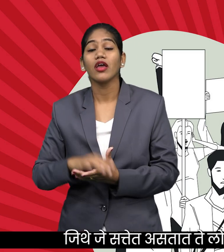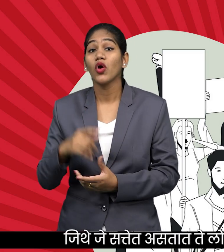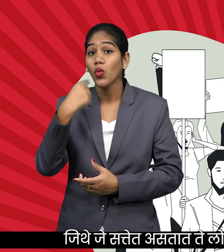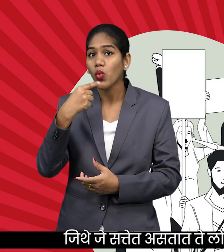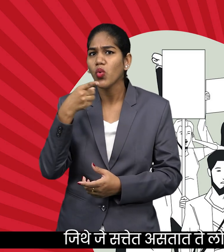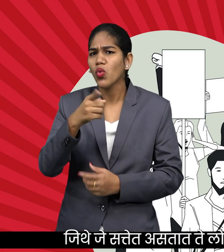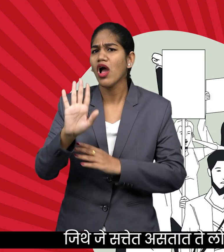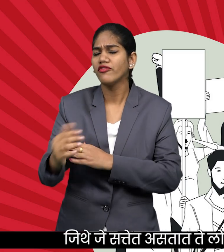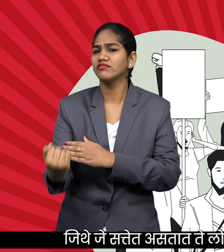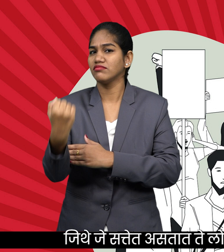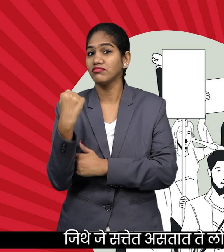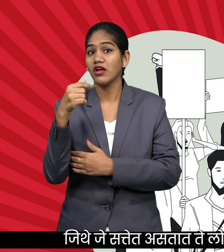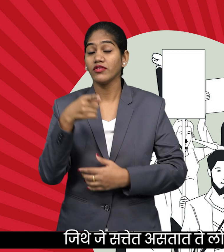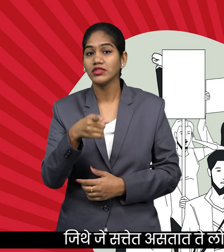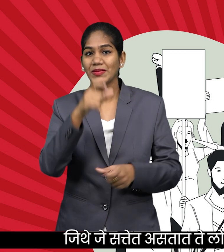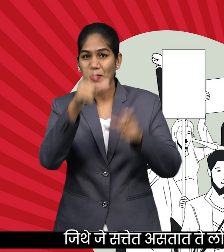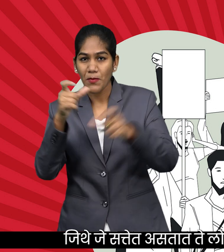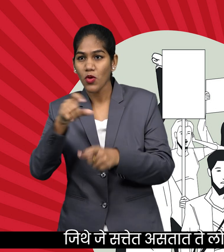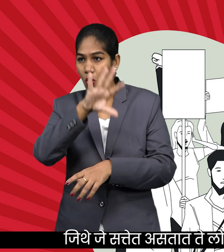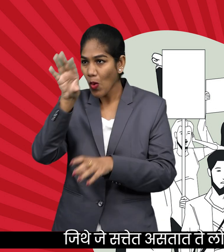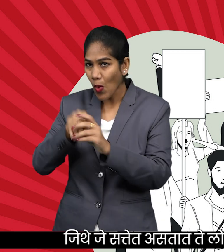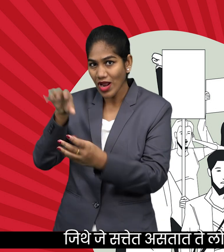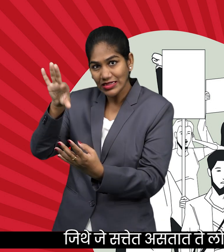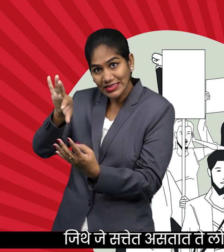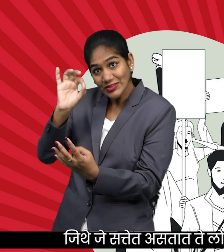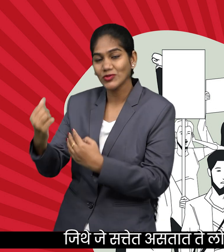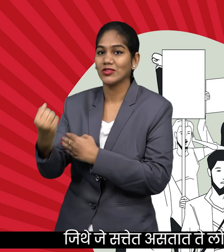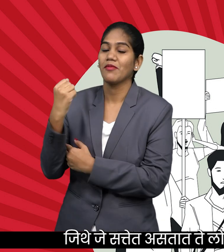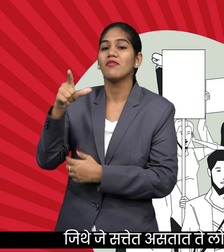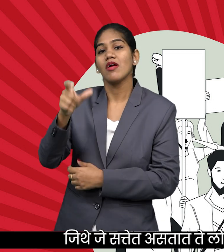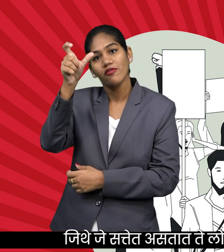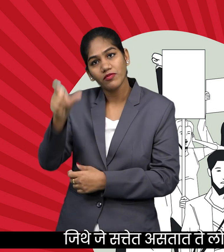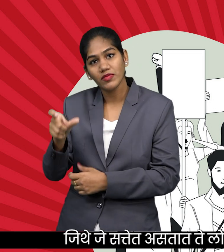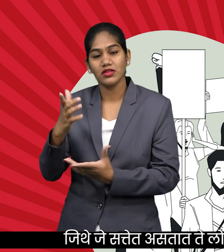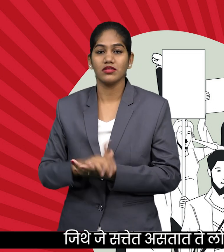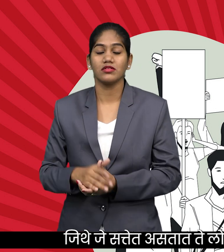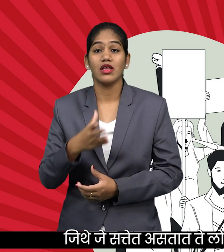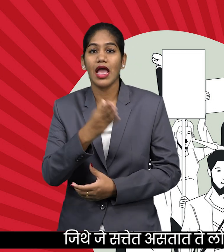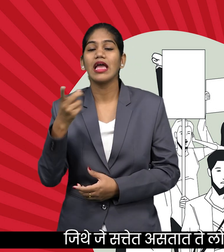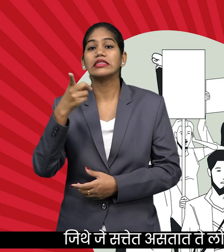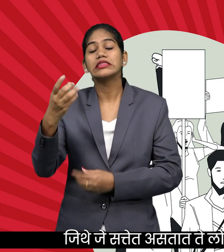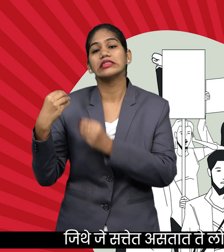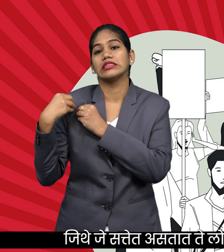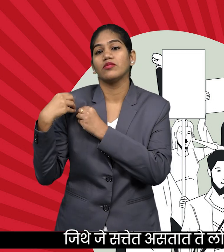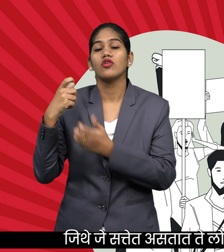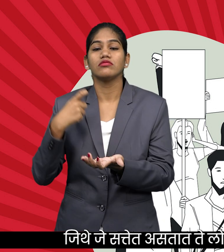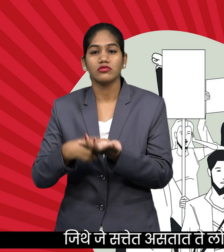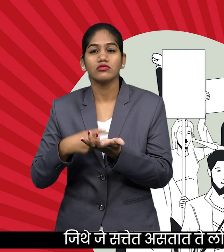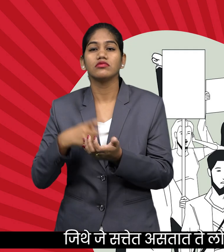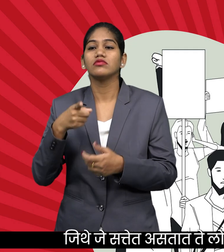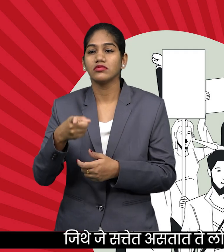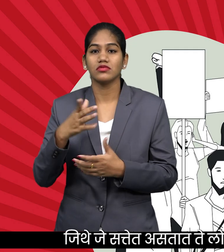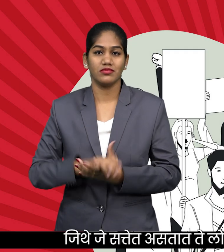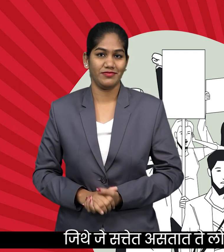जिथे जे सत्तेत असतात ते लोक निवडतात आणि त्यांना उत्तरदायी असतात.